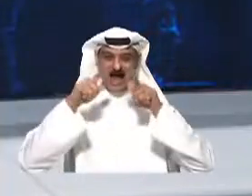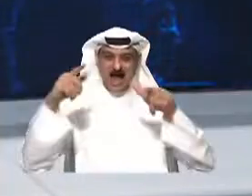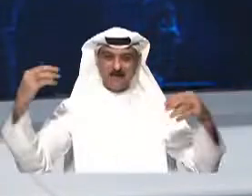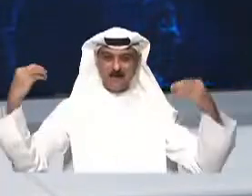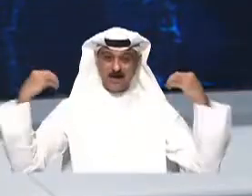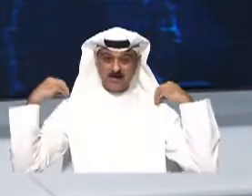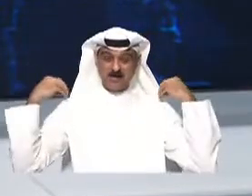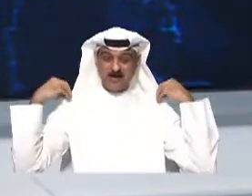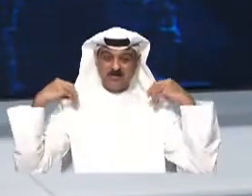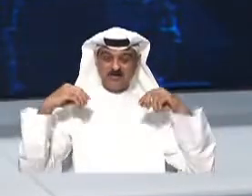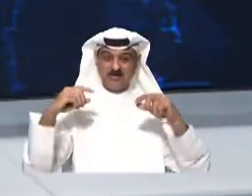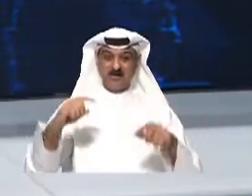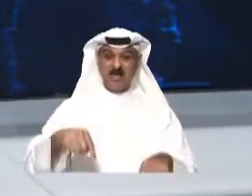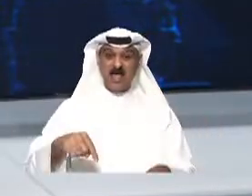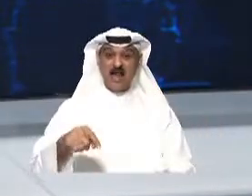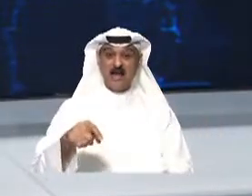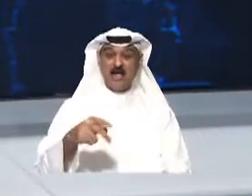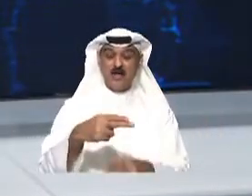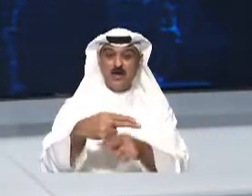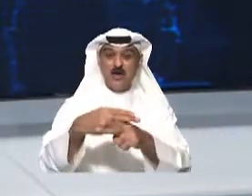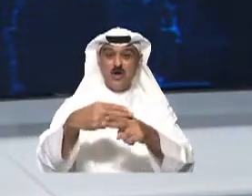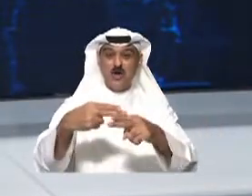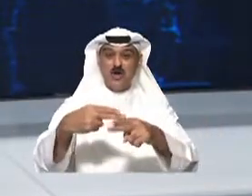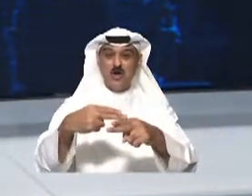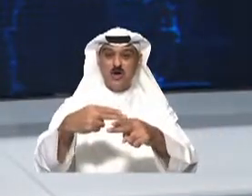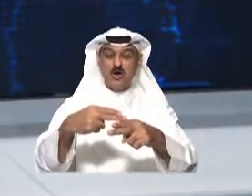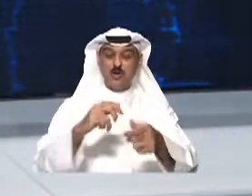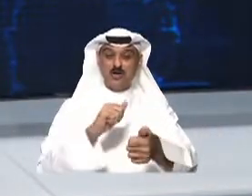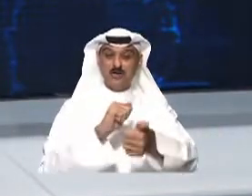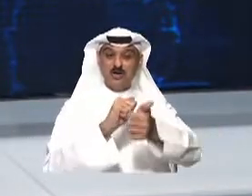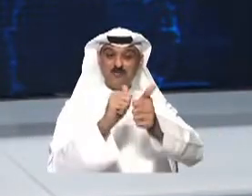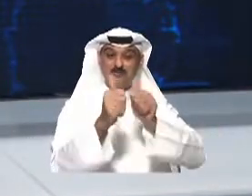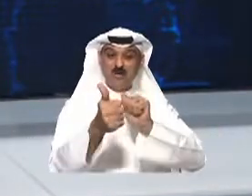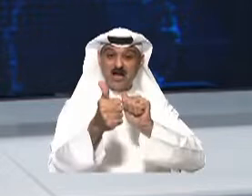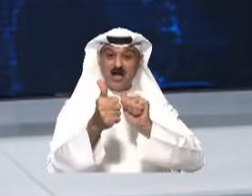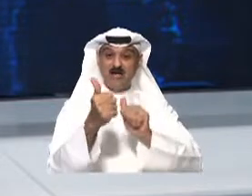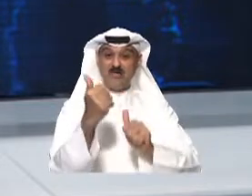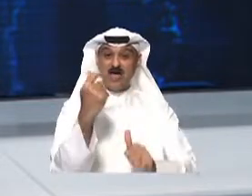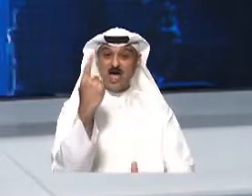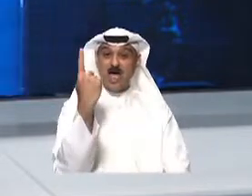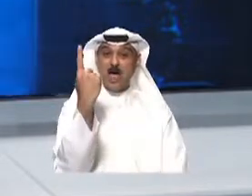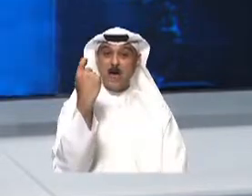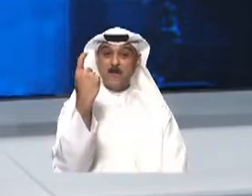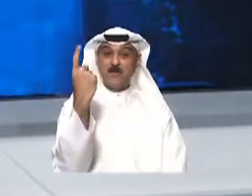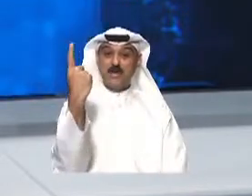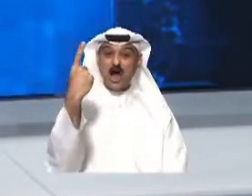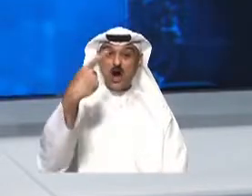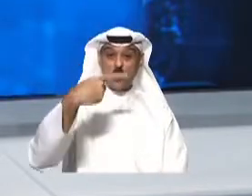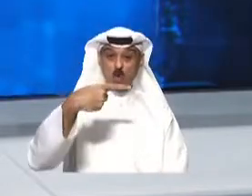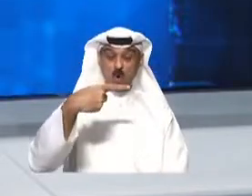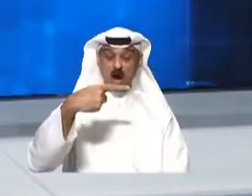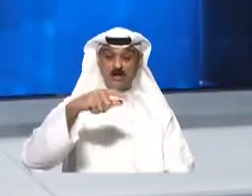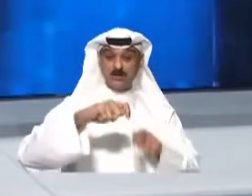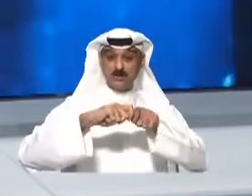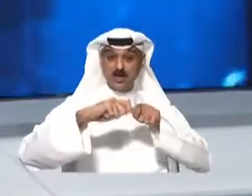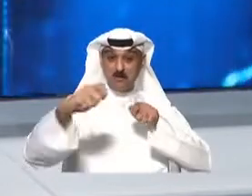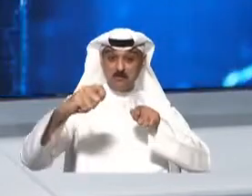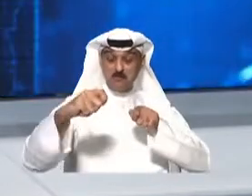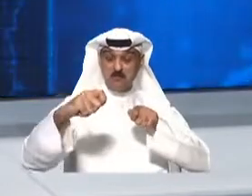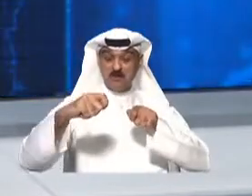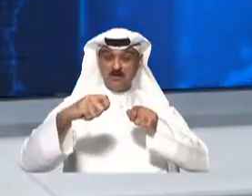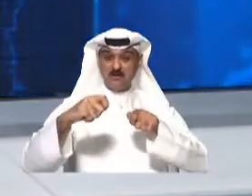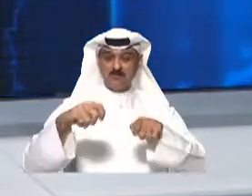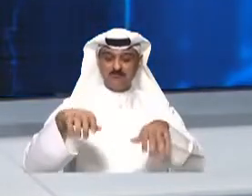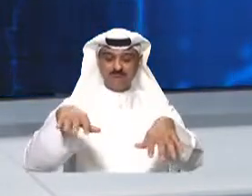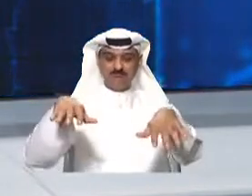ودع العداء يعقوب اليوحى أولمبياد طوكيو في مسابقة 110 متر حواجز في التصفية الثانية